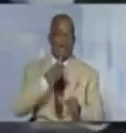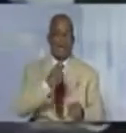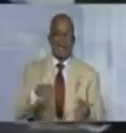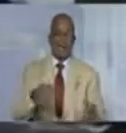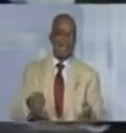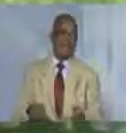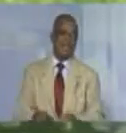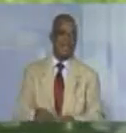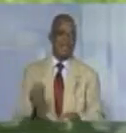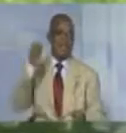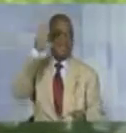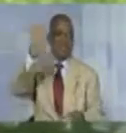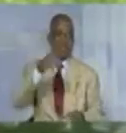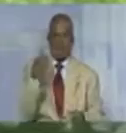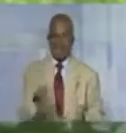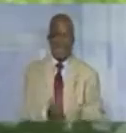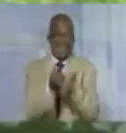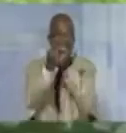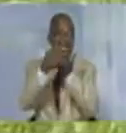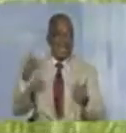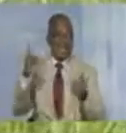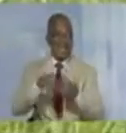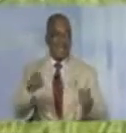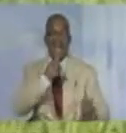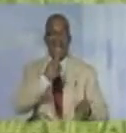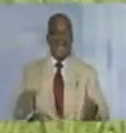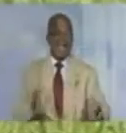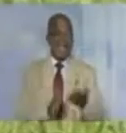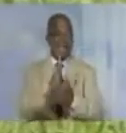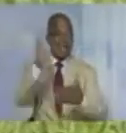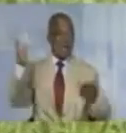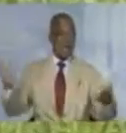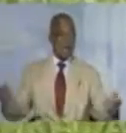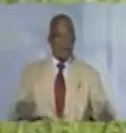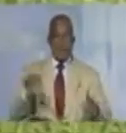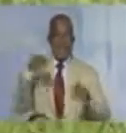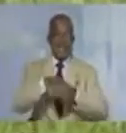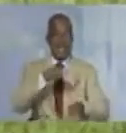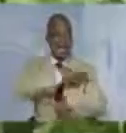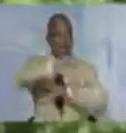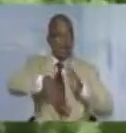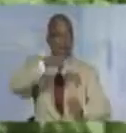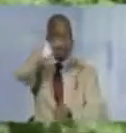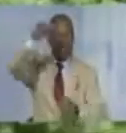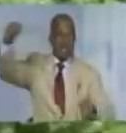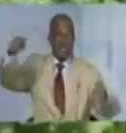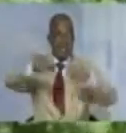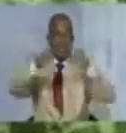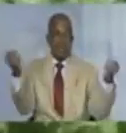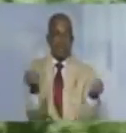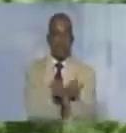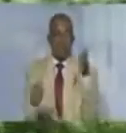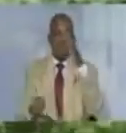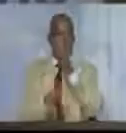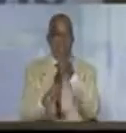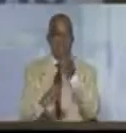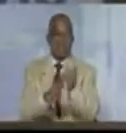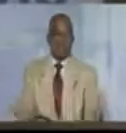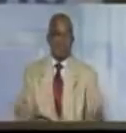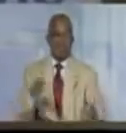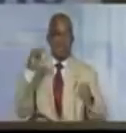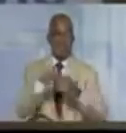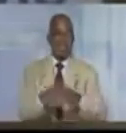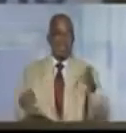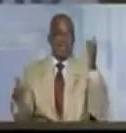jante, qui l'aide à prendre de la hauteur au niveau social et économique. Les femmes leaders de la sous-préfecture de Satamansokoro, dans